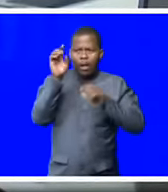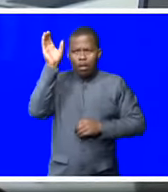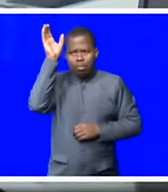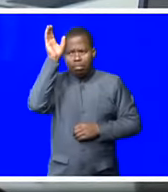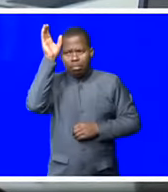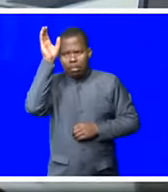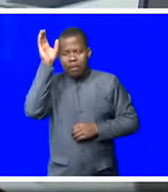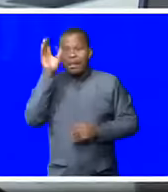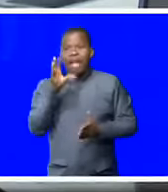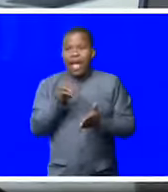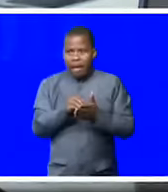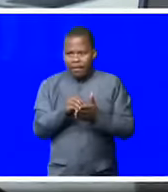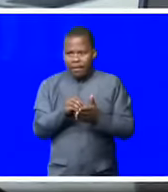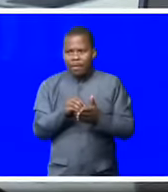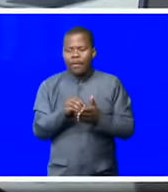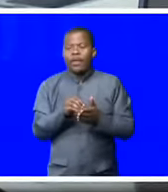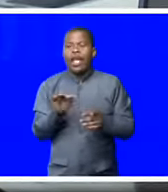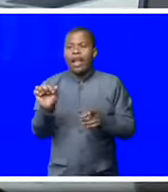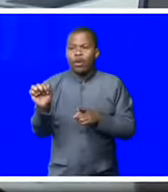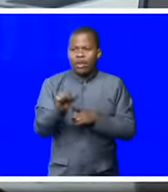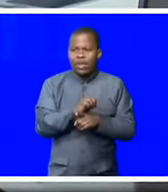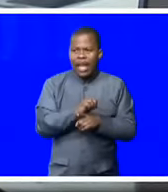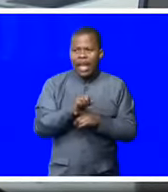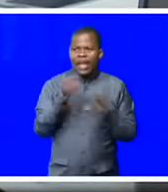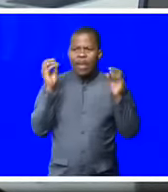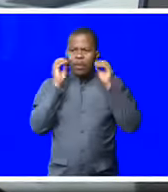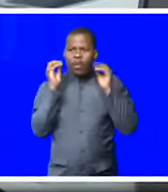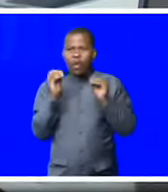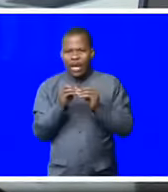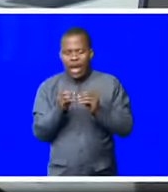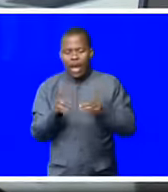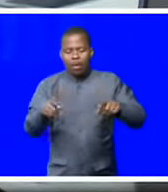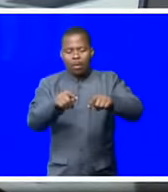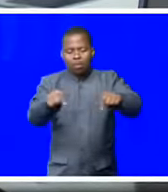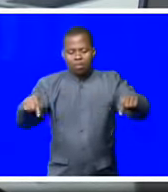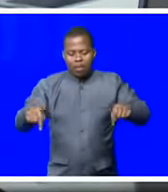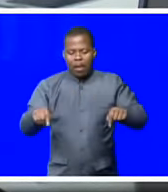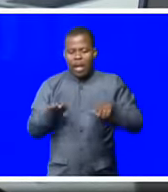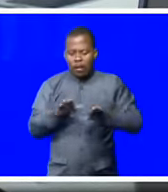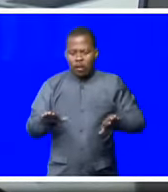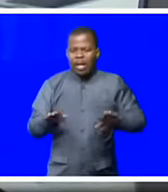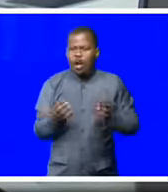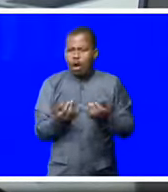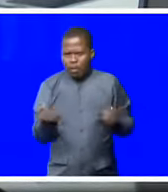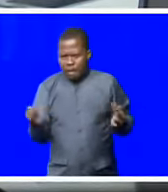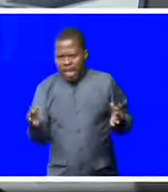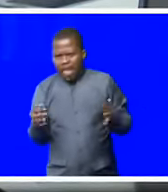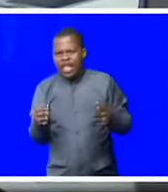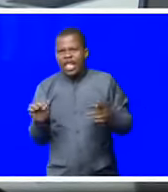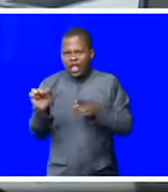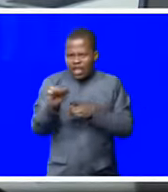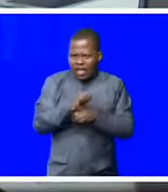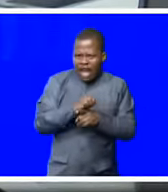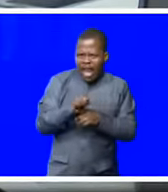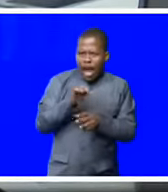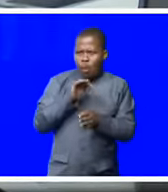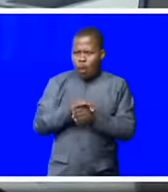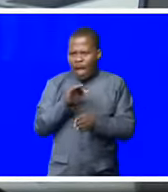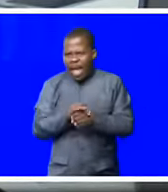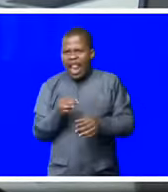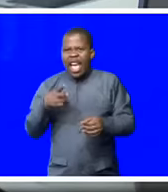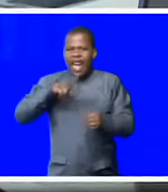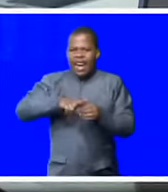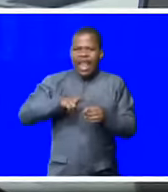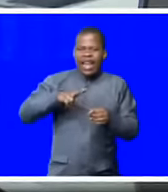ukuthi eclassini nje nanginema students langaka ndawukhona kuwa manager kahle atrainwe kahle athole konke